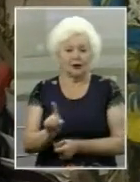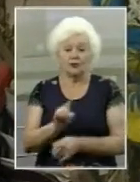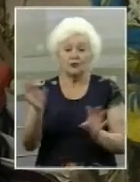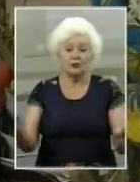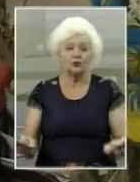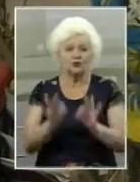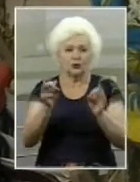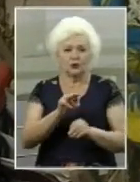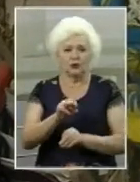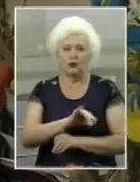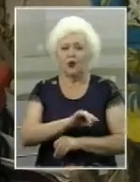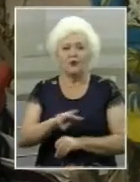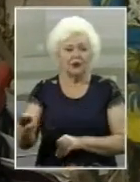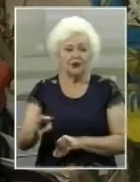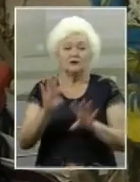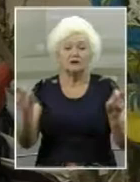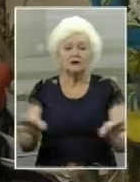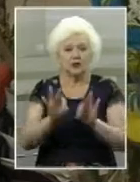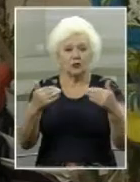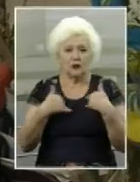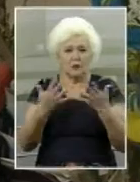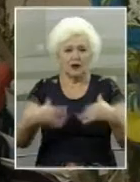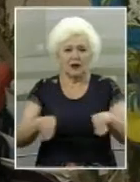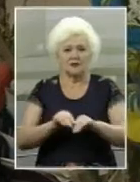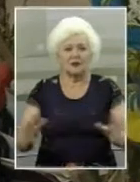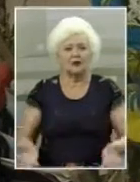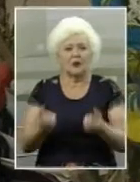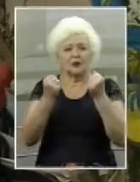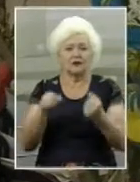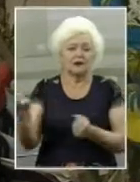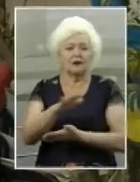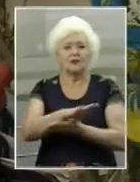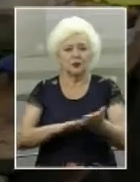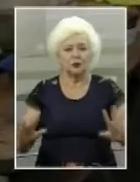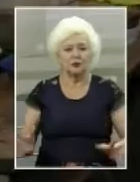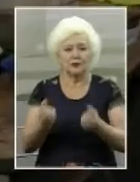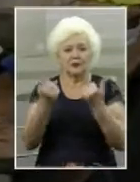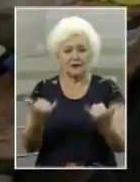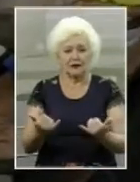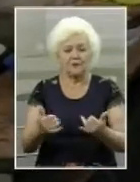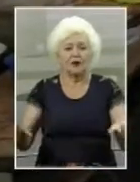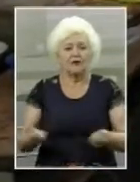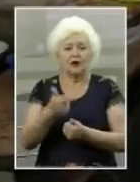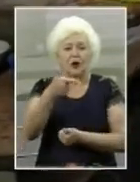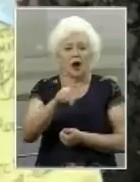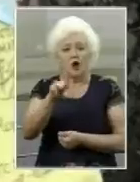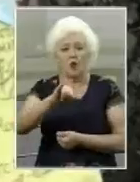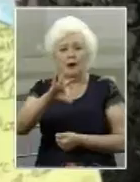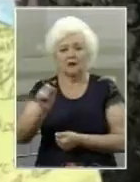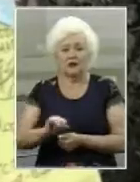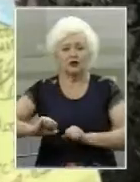жодної хвилиночки, не жалкую ніколи. Моя сім'я підтримувала і підтримує зараз. Підтримують Галину Уманець і